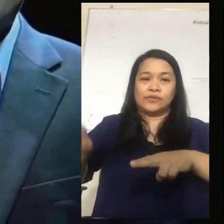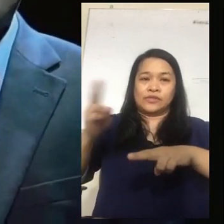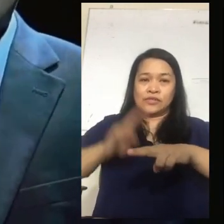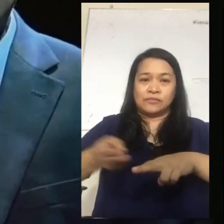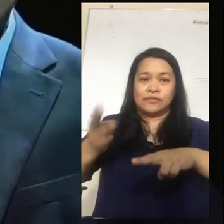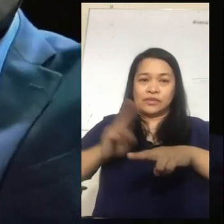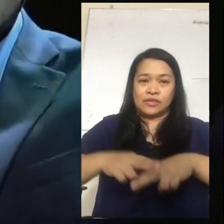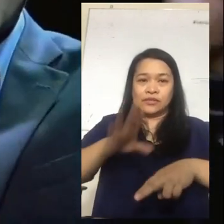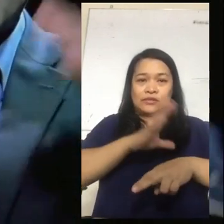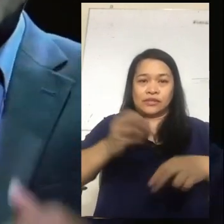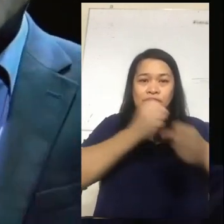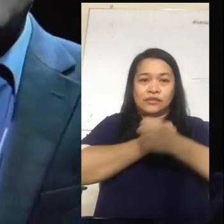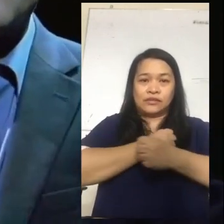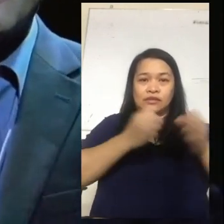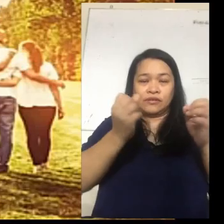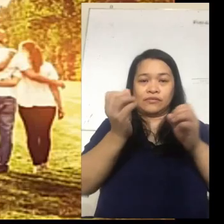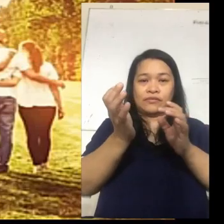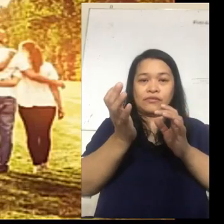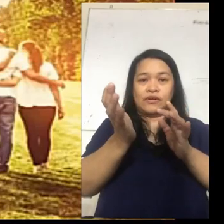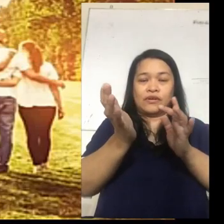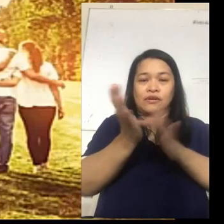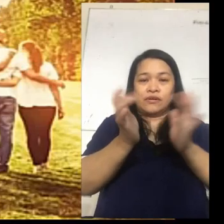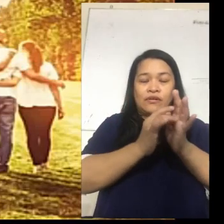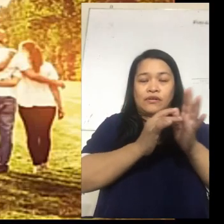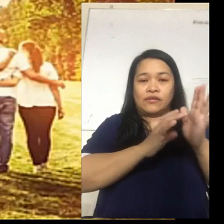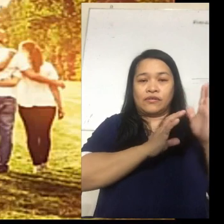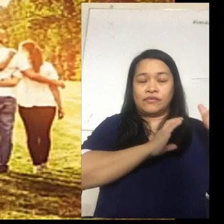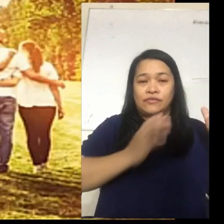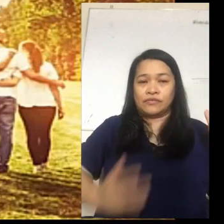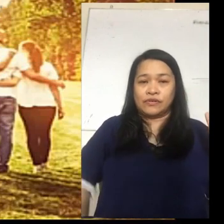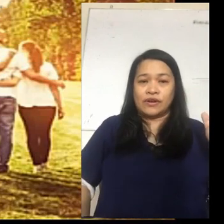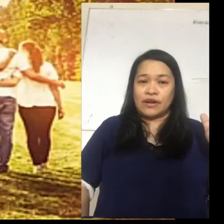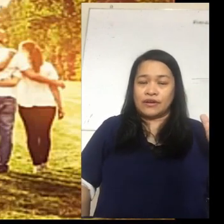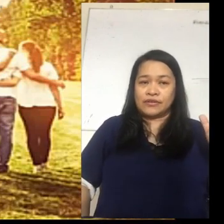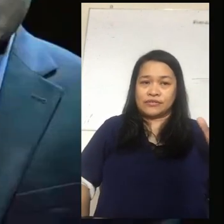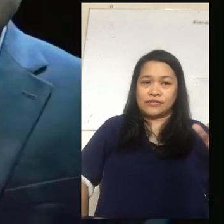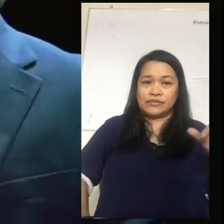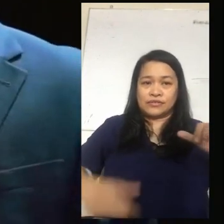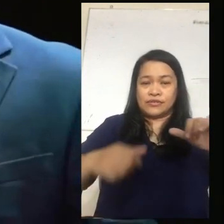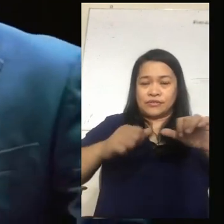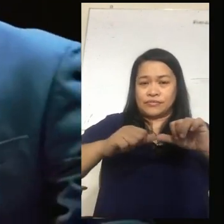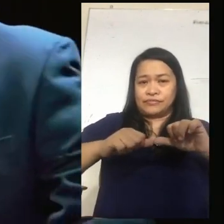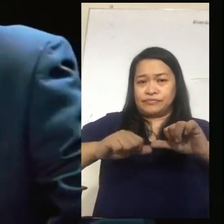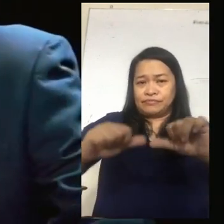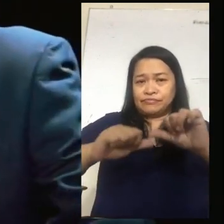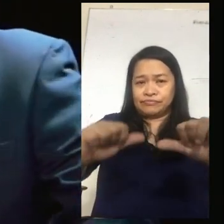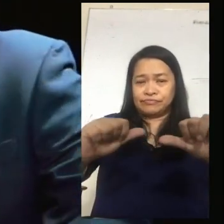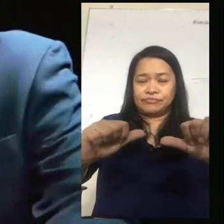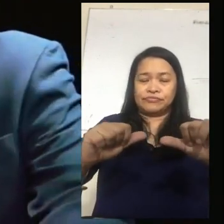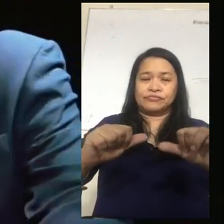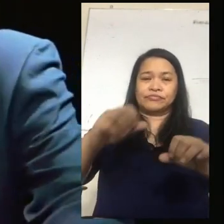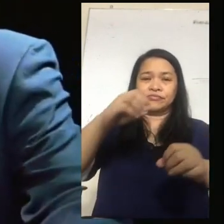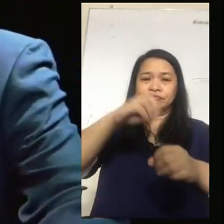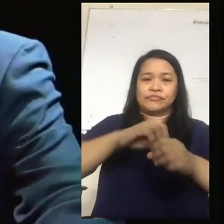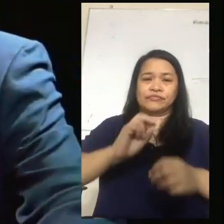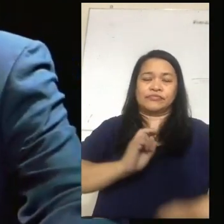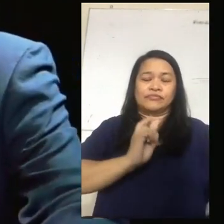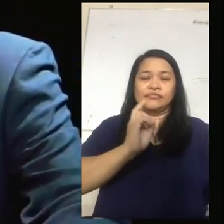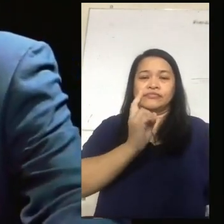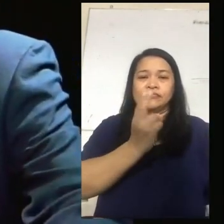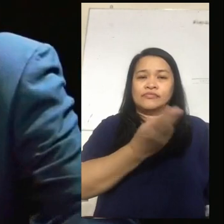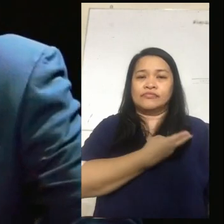At the love of Christ constraineth us. Ito po yung napakahalaga. Na yung pag-ibig ng Panginoon,